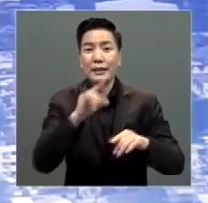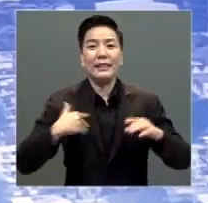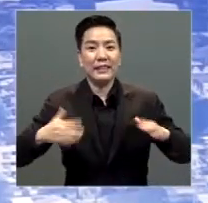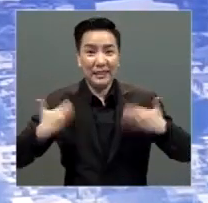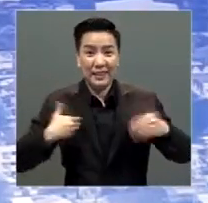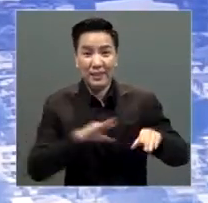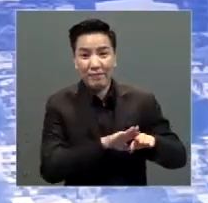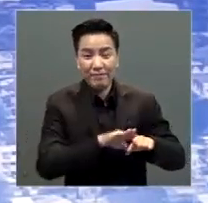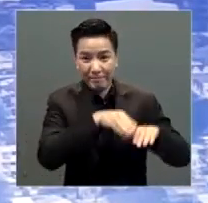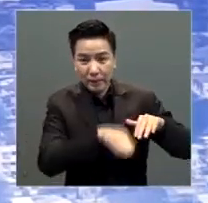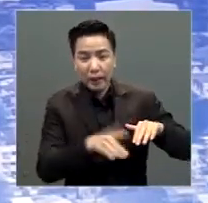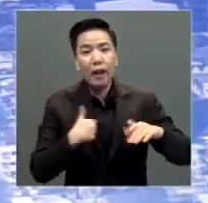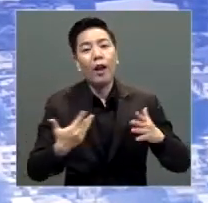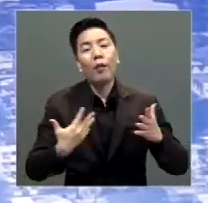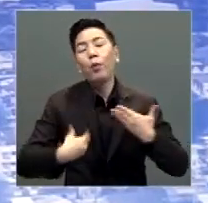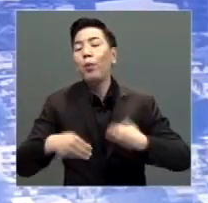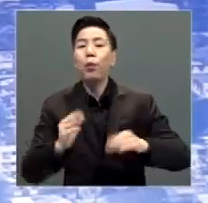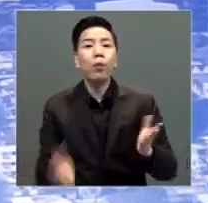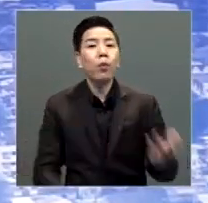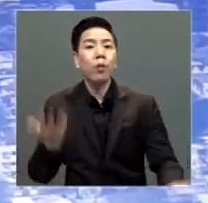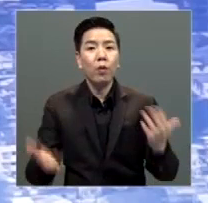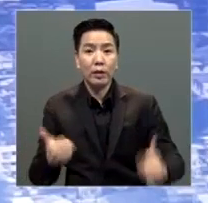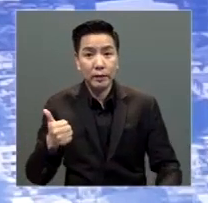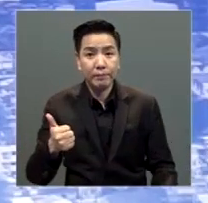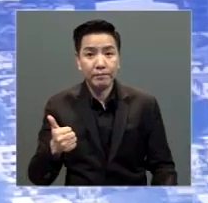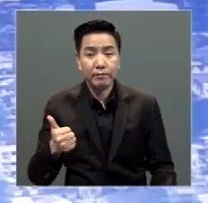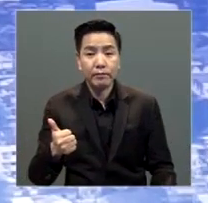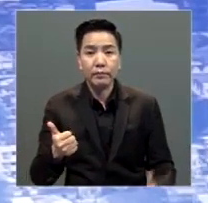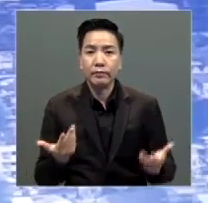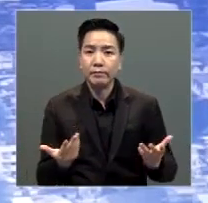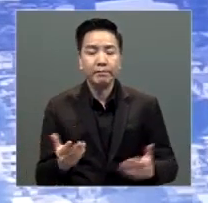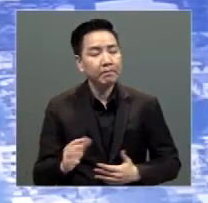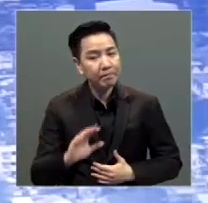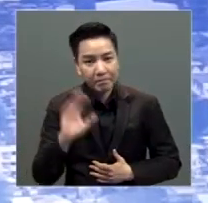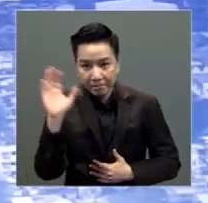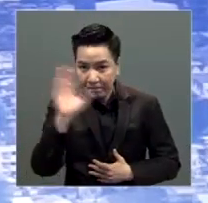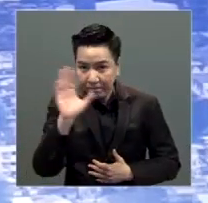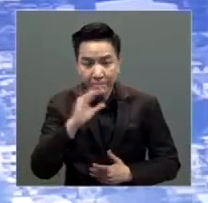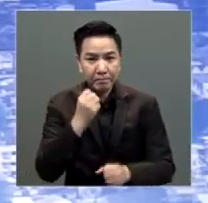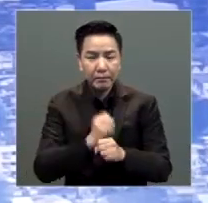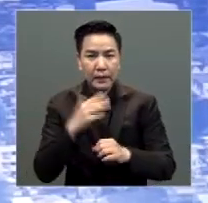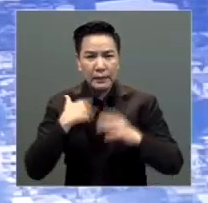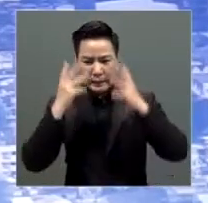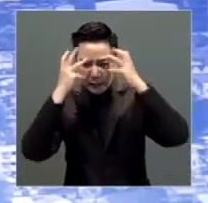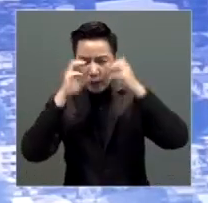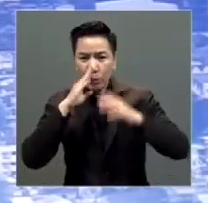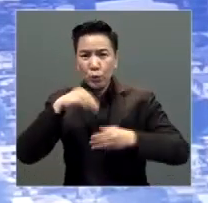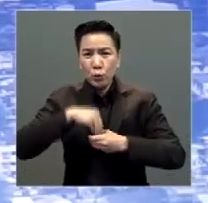ล้วงั้นเราผ่อนตัวเองลงสักนิดหนึ่งแล้วกันนะครับอย่าทำนั้นเลยมันเครียดจังเลยถ้า